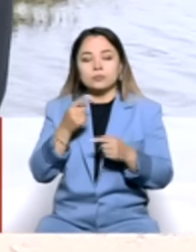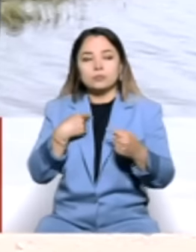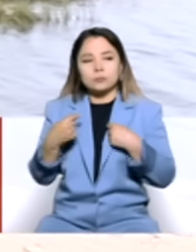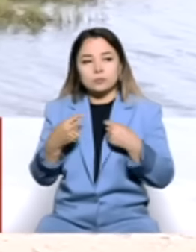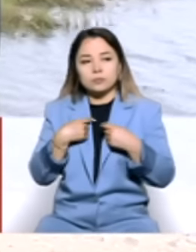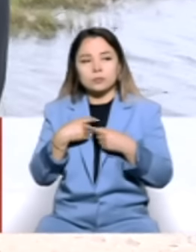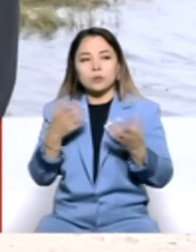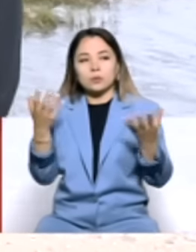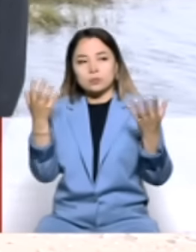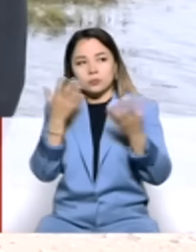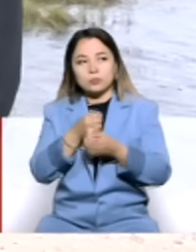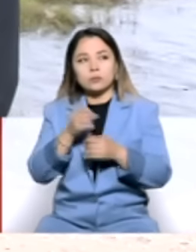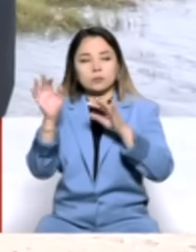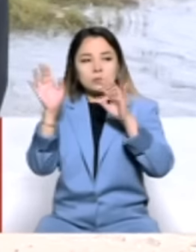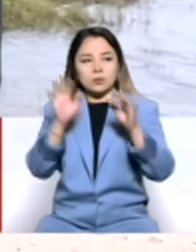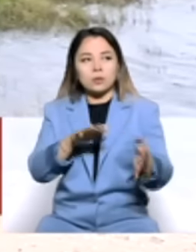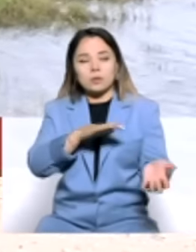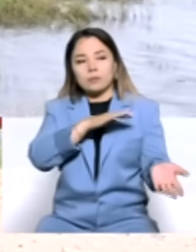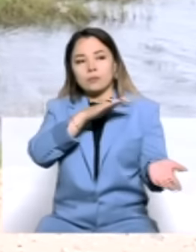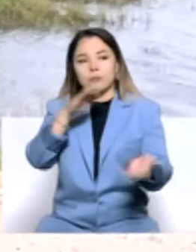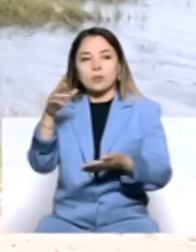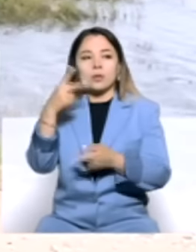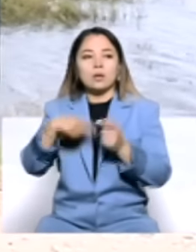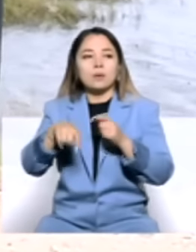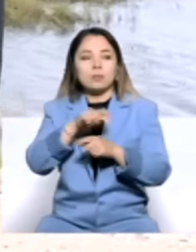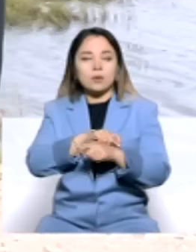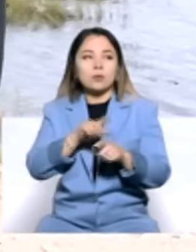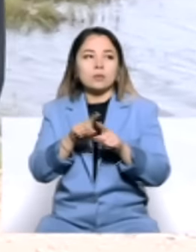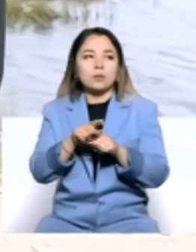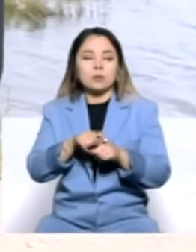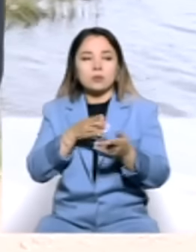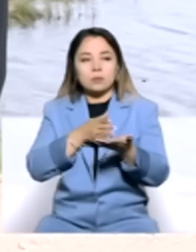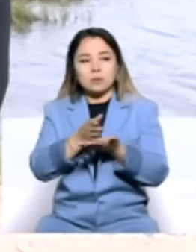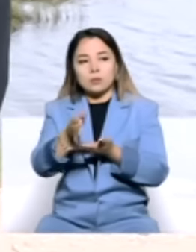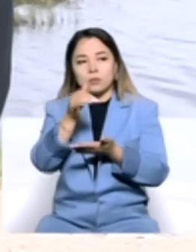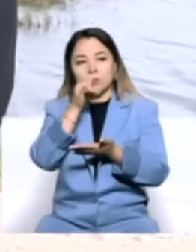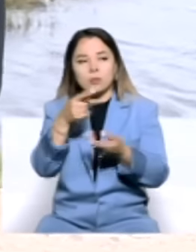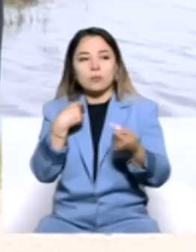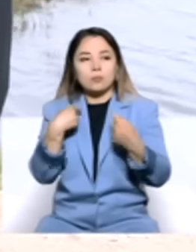көрместі көреміз. Жағыде қар 2 метр жауап тұстайды, одан қардан өте алмаймыз.